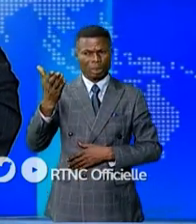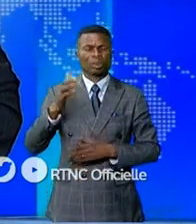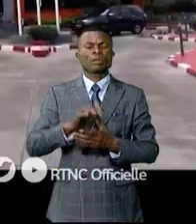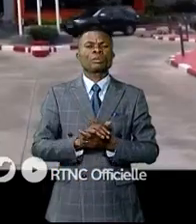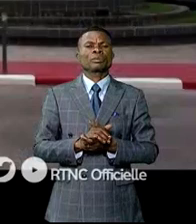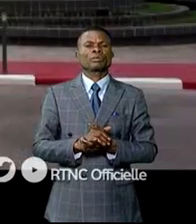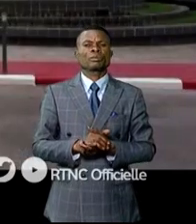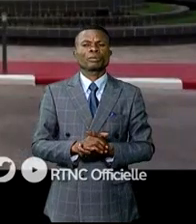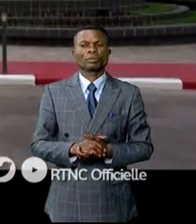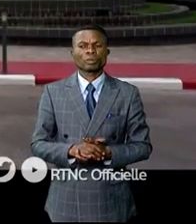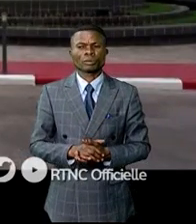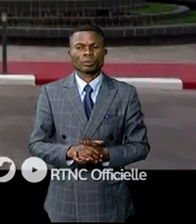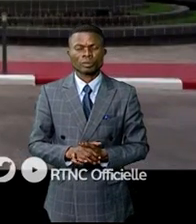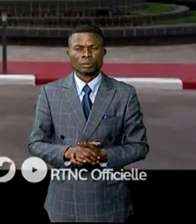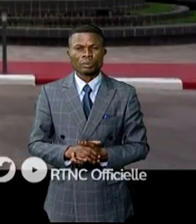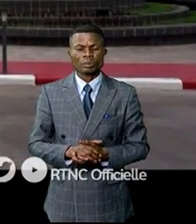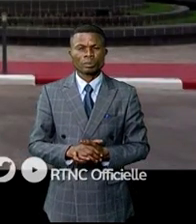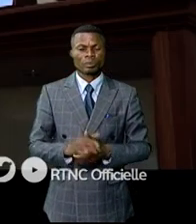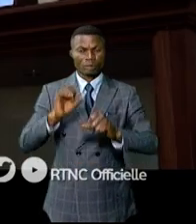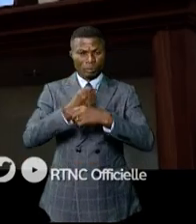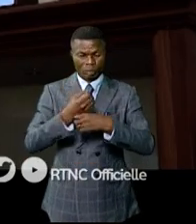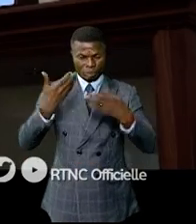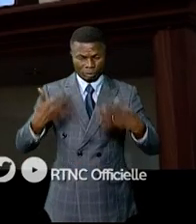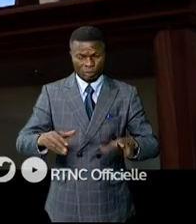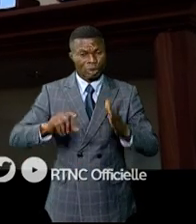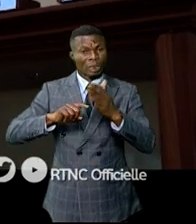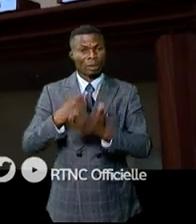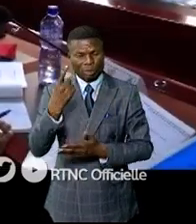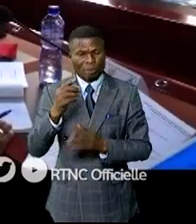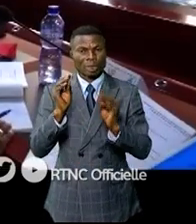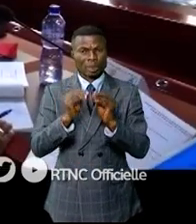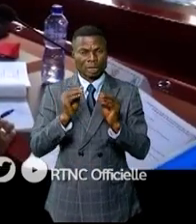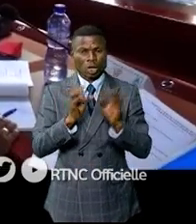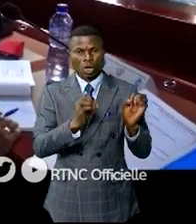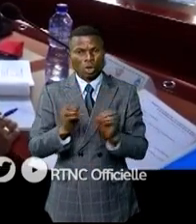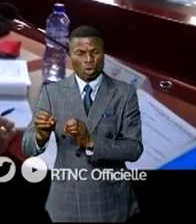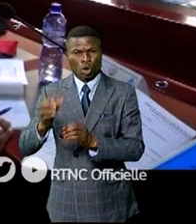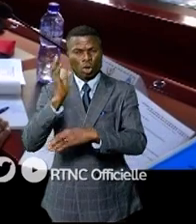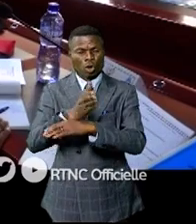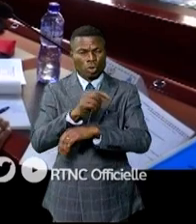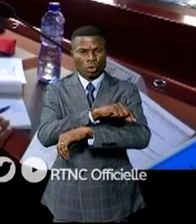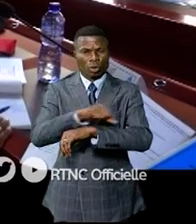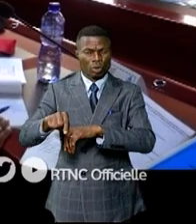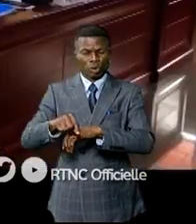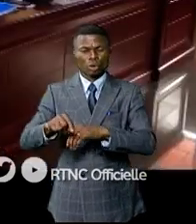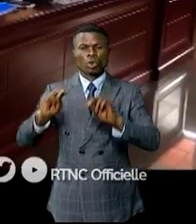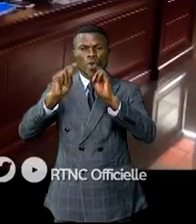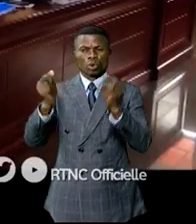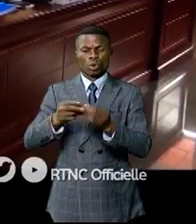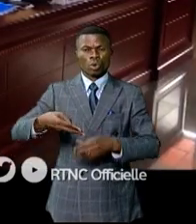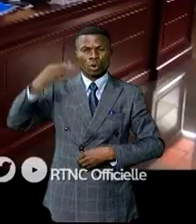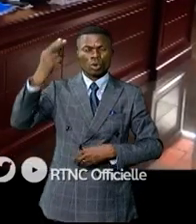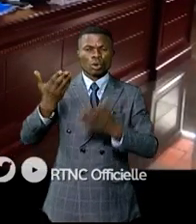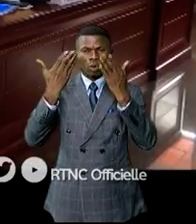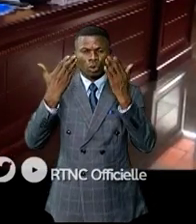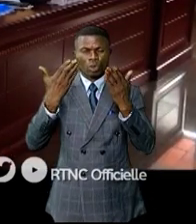Dibu. 4 ans après sa création, c'est la toute première réunion ordinaire du conseil d'administration du collège des hautes